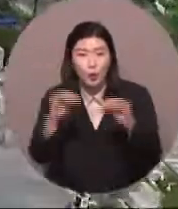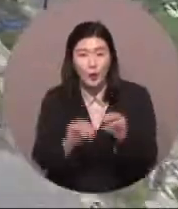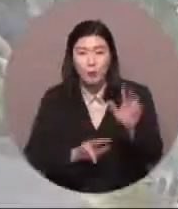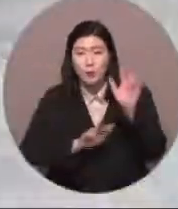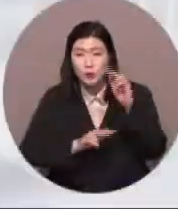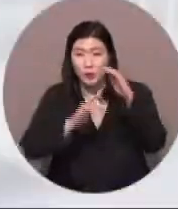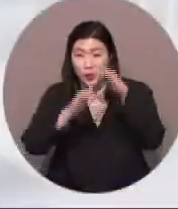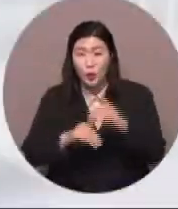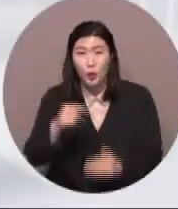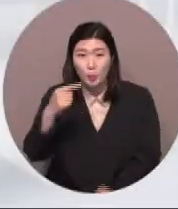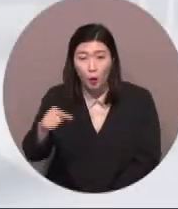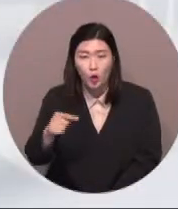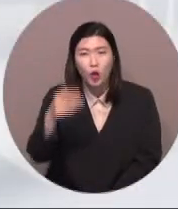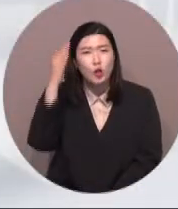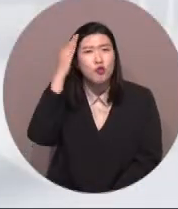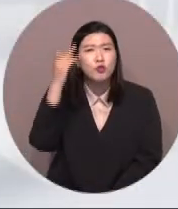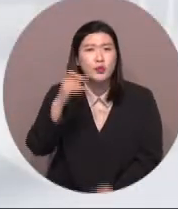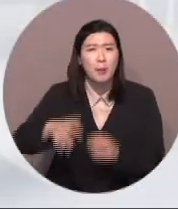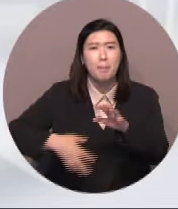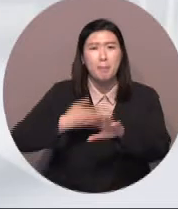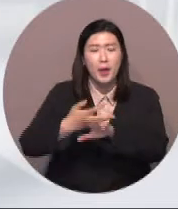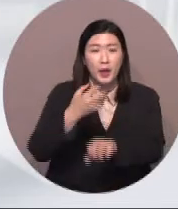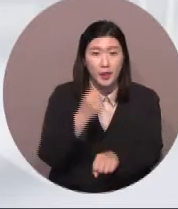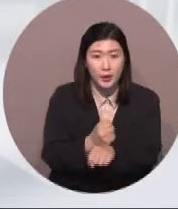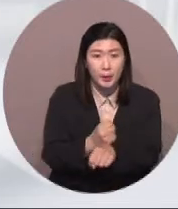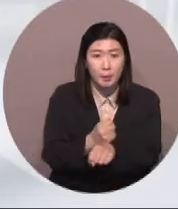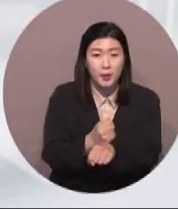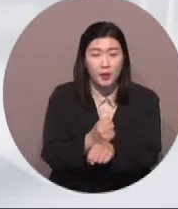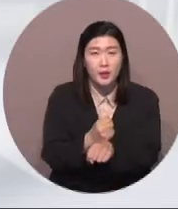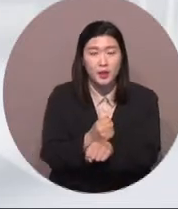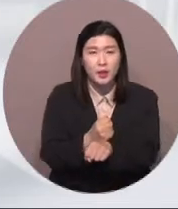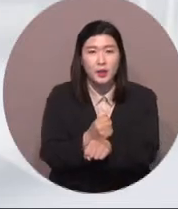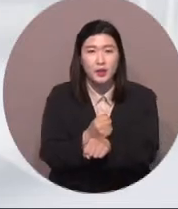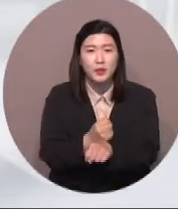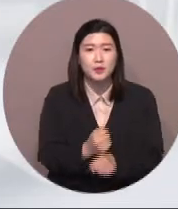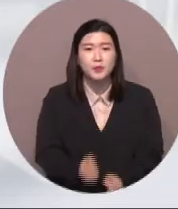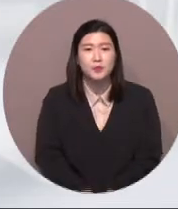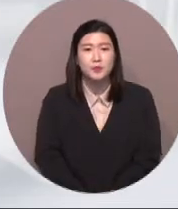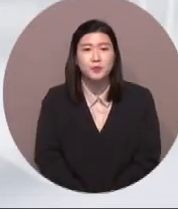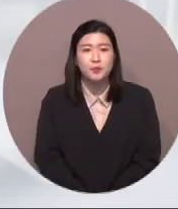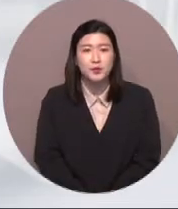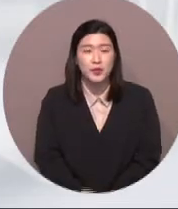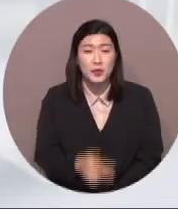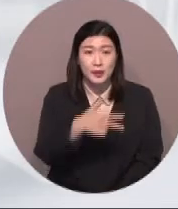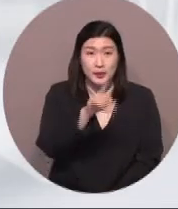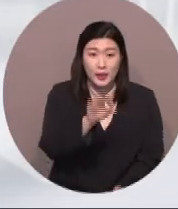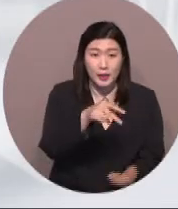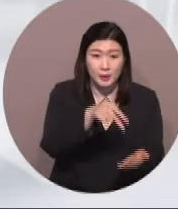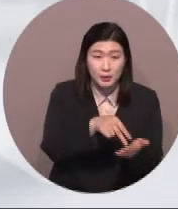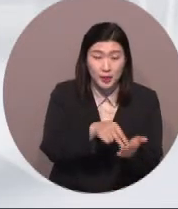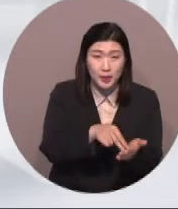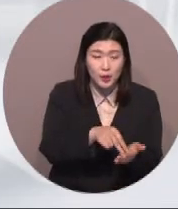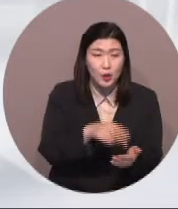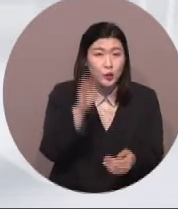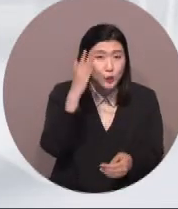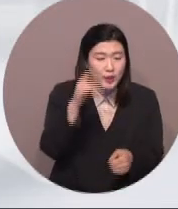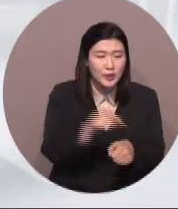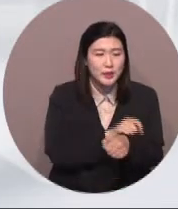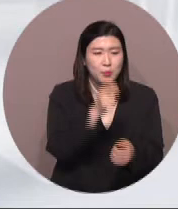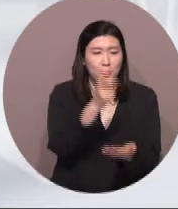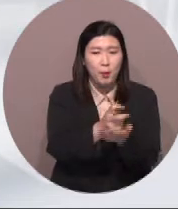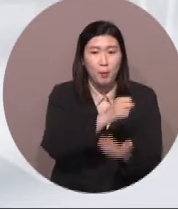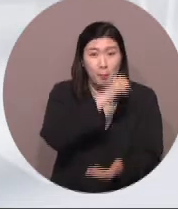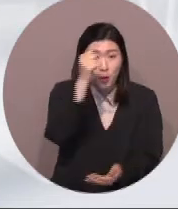재생입니다. 건축 규제를 완화해 주거 환경을 개선하자는 데는 뜻이 같지만 장 후보는 최근 발의된 특별법